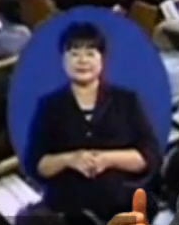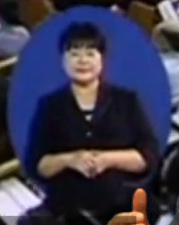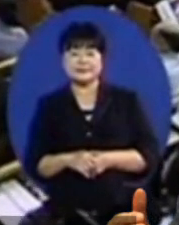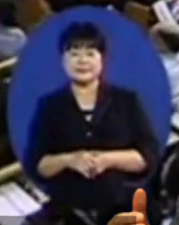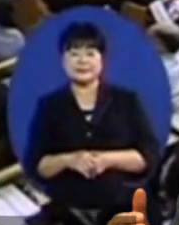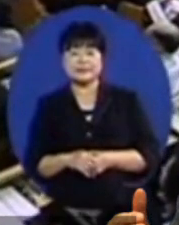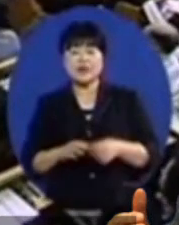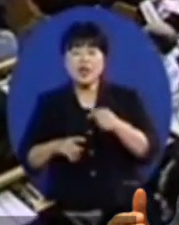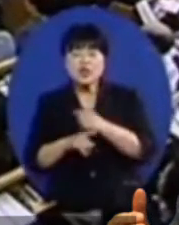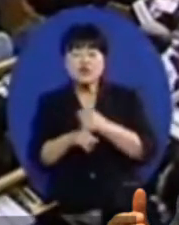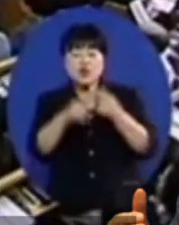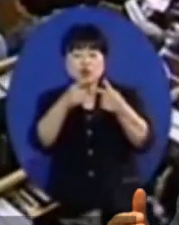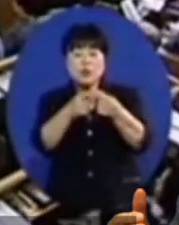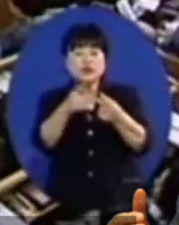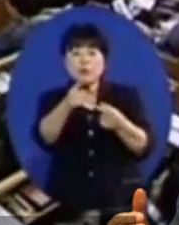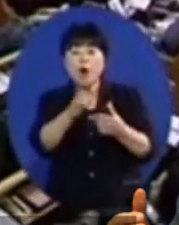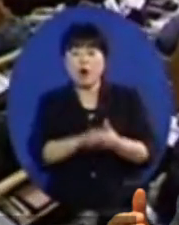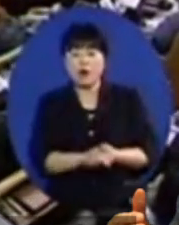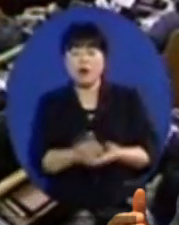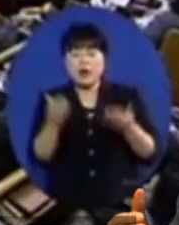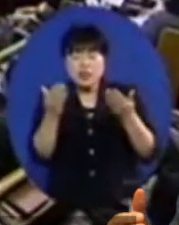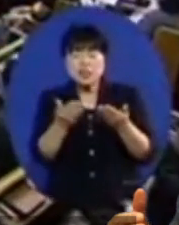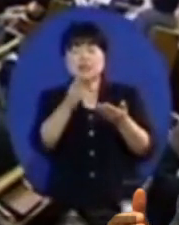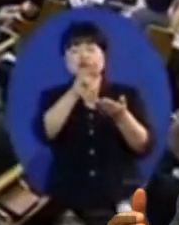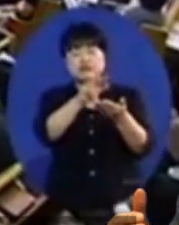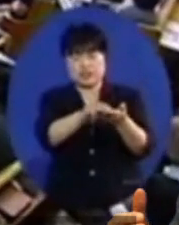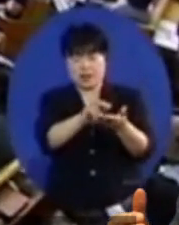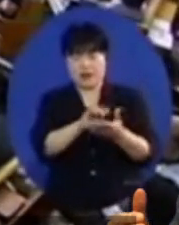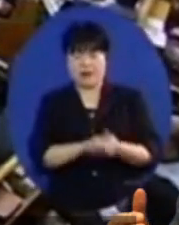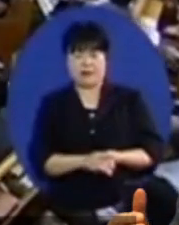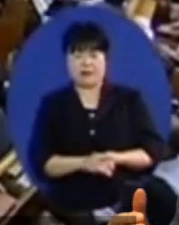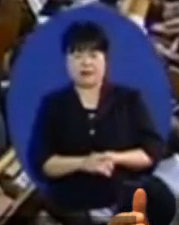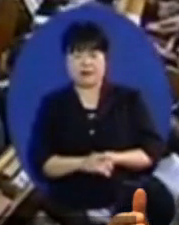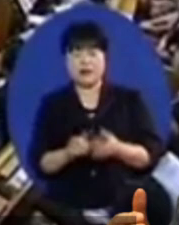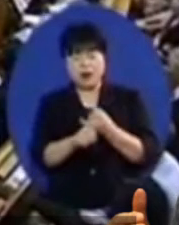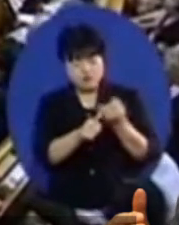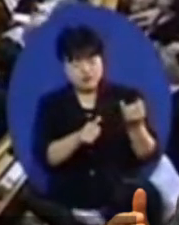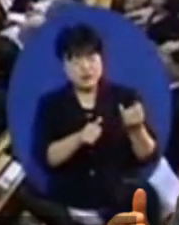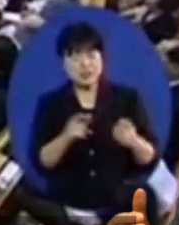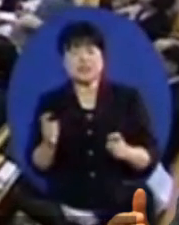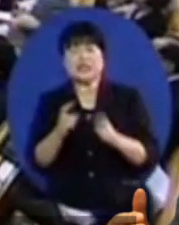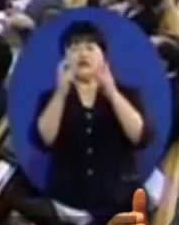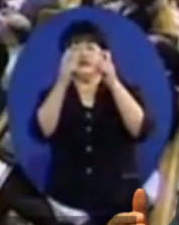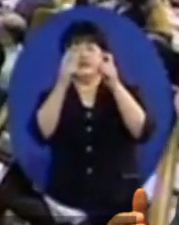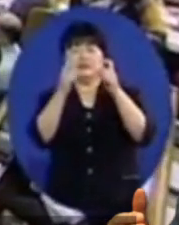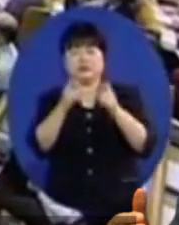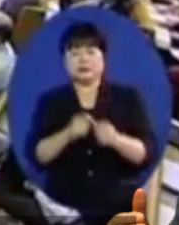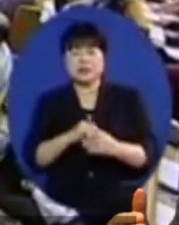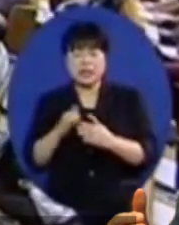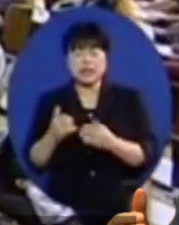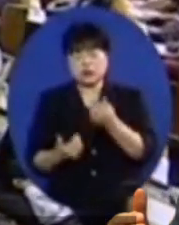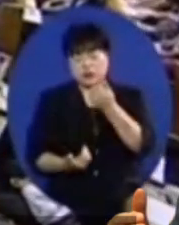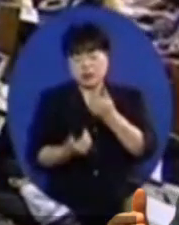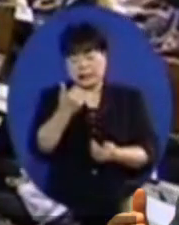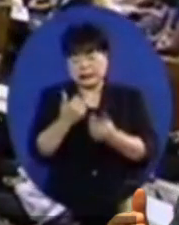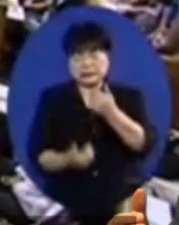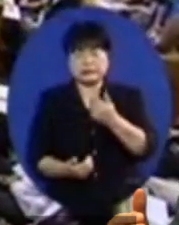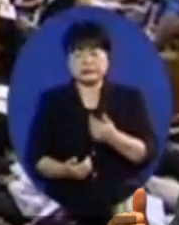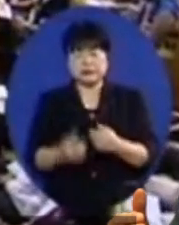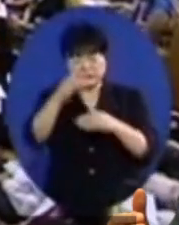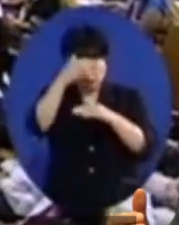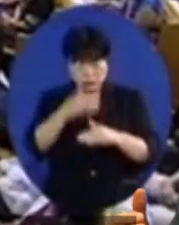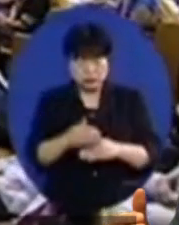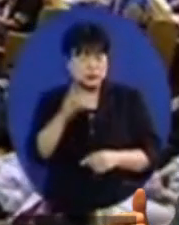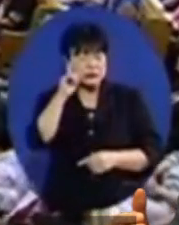원인이 무엇이냐 하면 직장 문제였고, 그 다음에 아내와의 다툼, 가족과의 갈등 등의 순서로